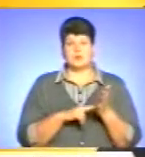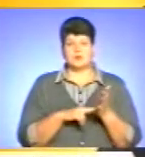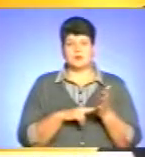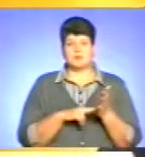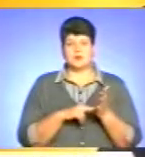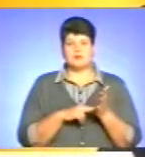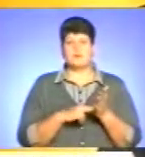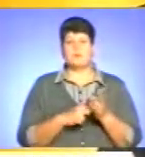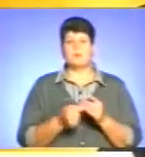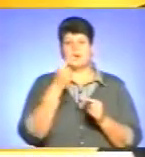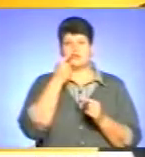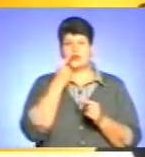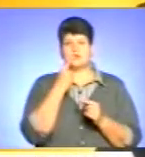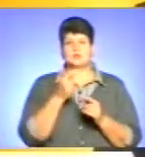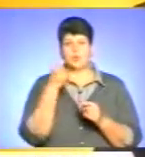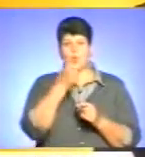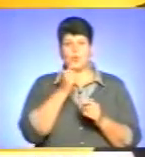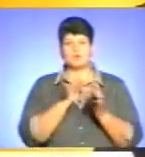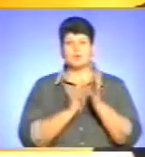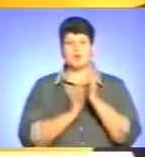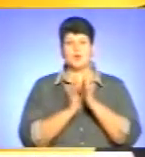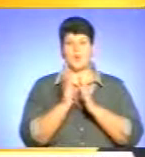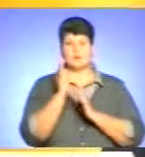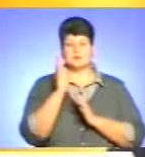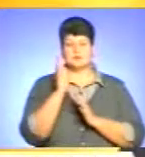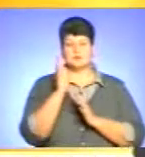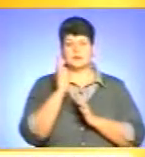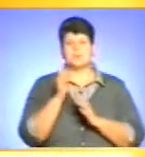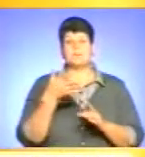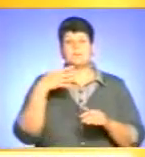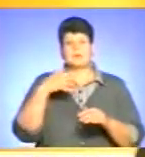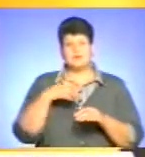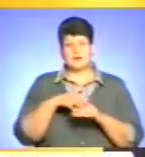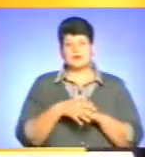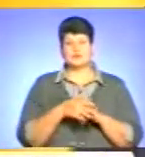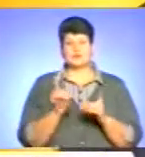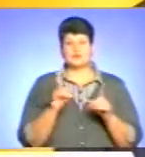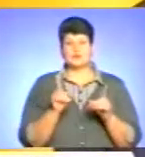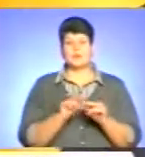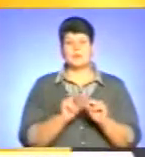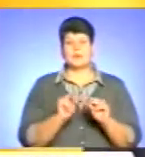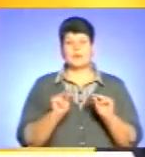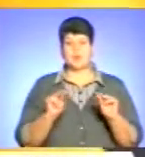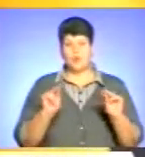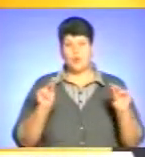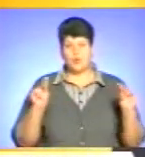в ближайші роки рост. Тому ясно, що і педагоги, від